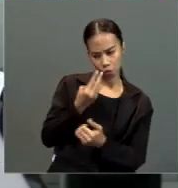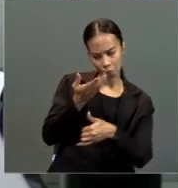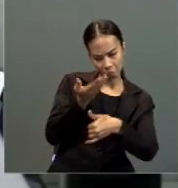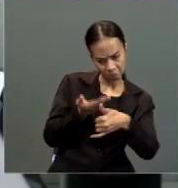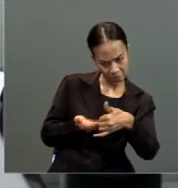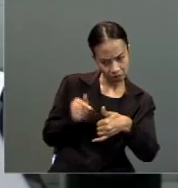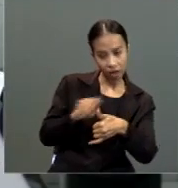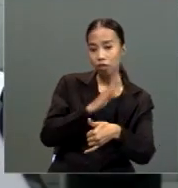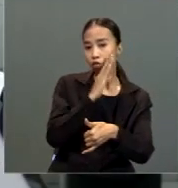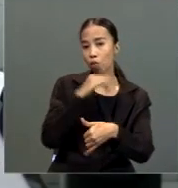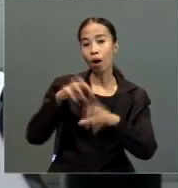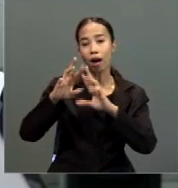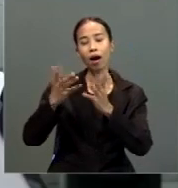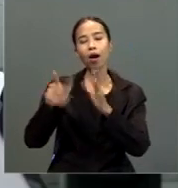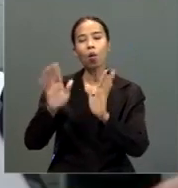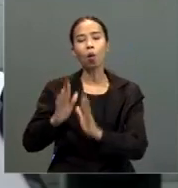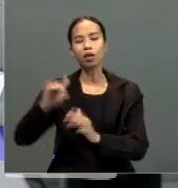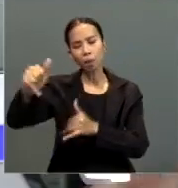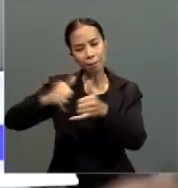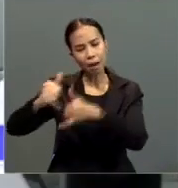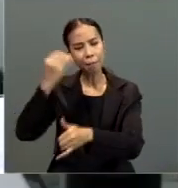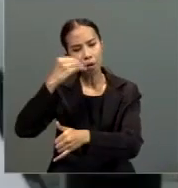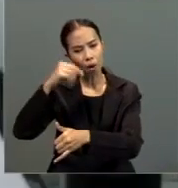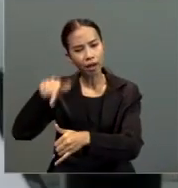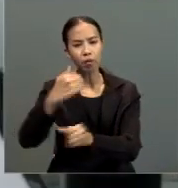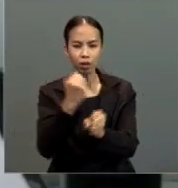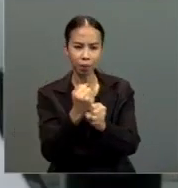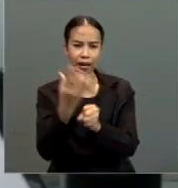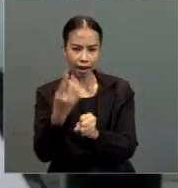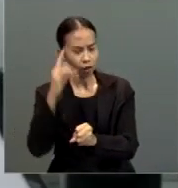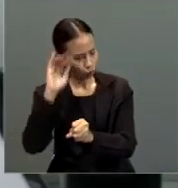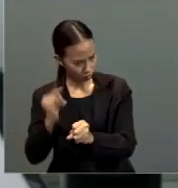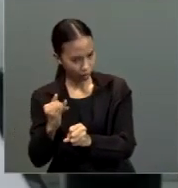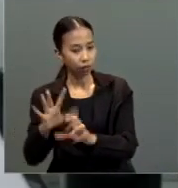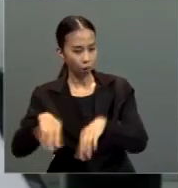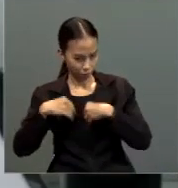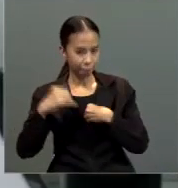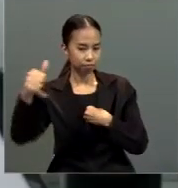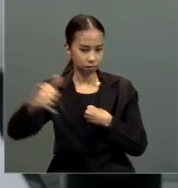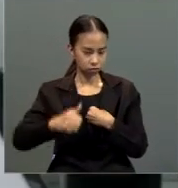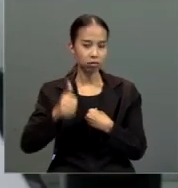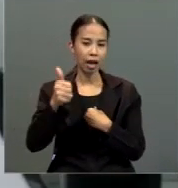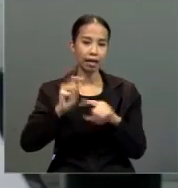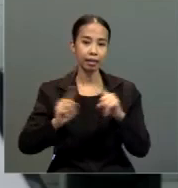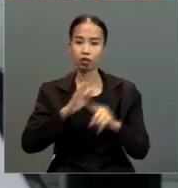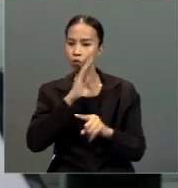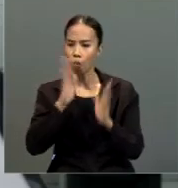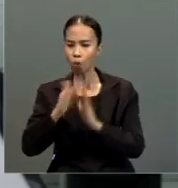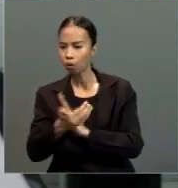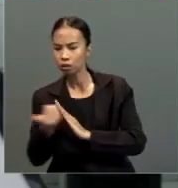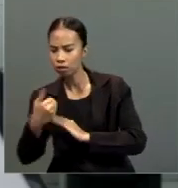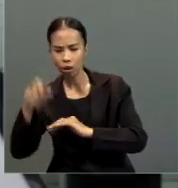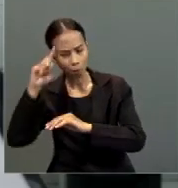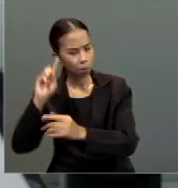าเฉพาะลูกค้าที่แบบเคยทำเรารู้ว่าประวัติเขาทำงานออฟฟิศหรือว่าทำงานไหนเราก็เอาว่าลูกค้าส่วนมากจะเป็นลูกค้าประจ